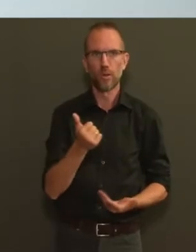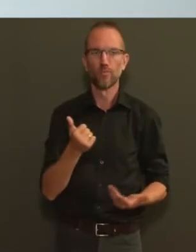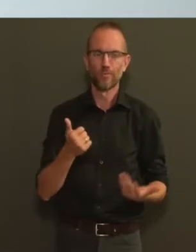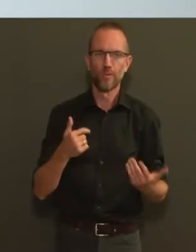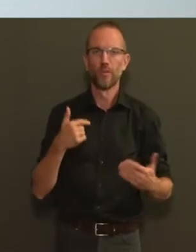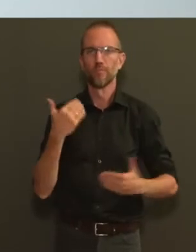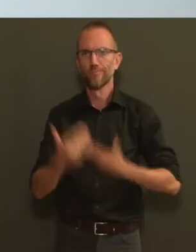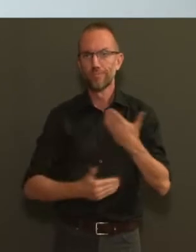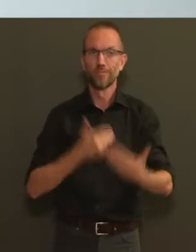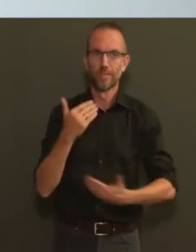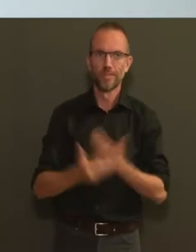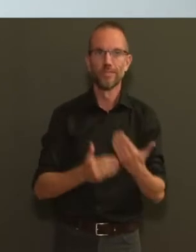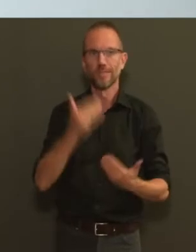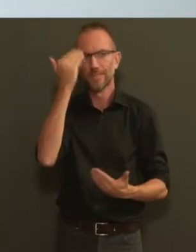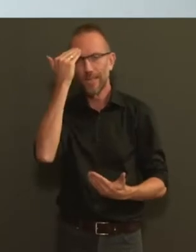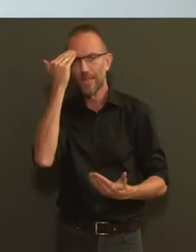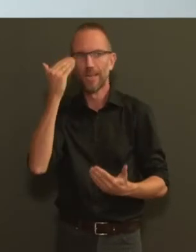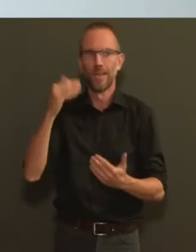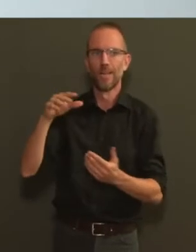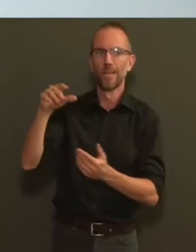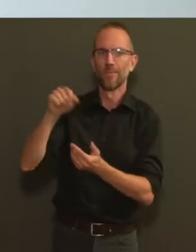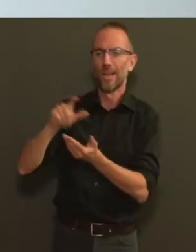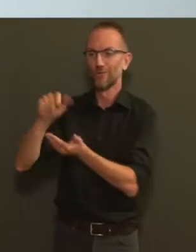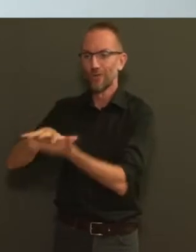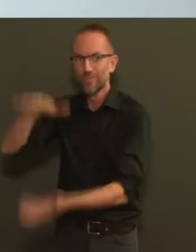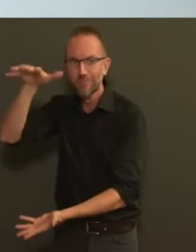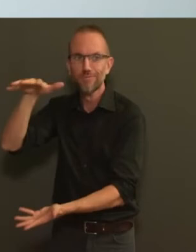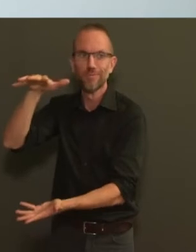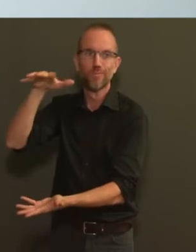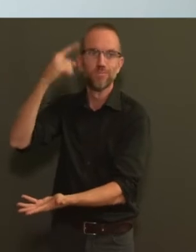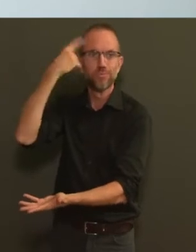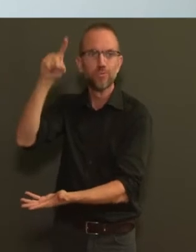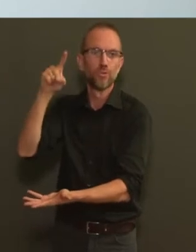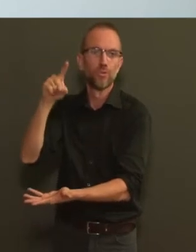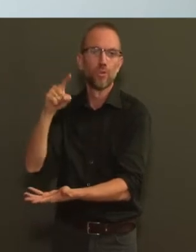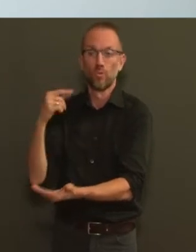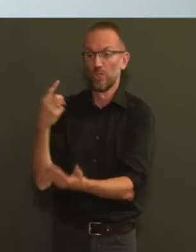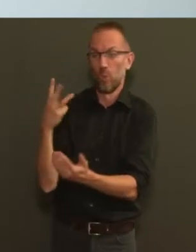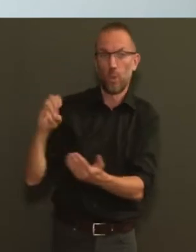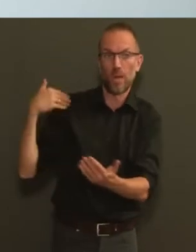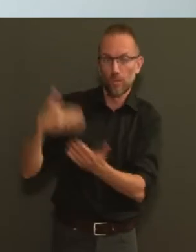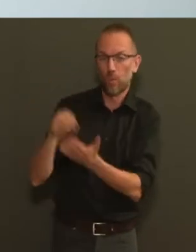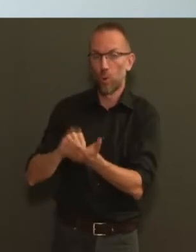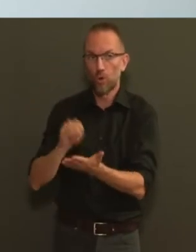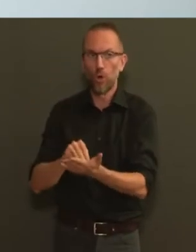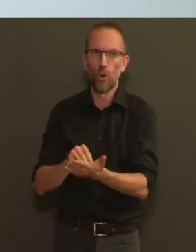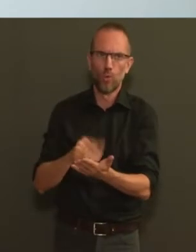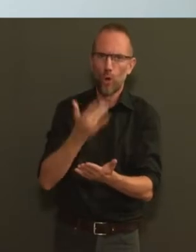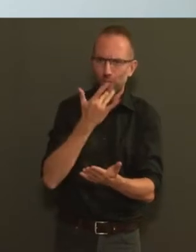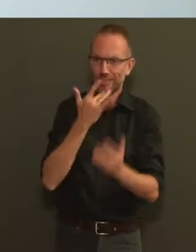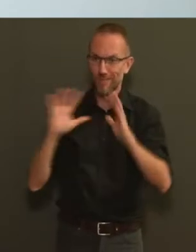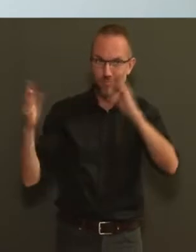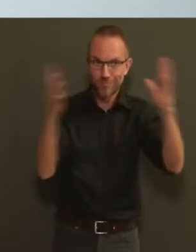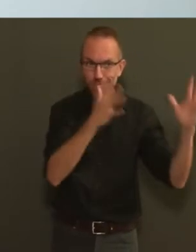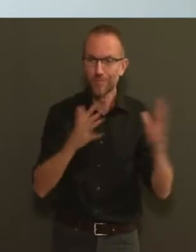fonds pour des bonnes actions. Et ça a été encore le cas durant ce week-end. On ne peut que vous en féliciter.